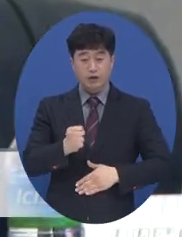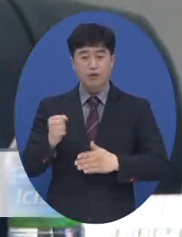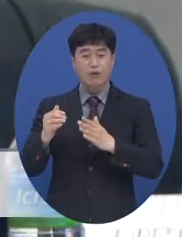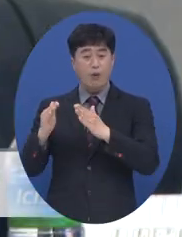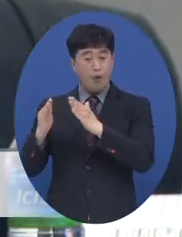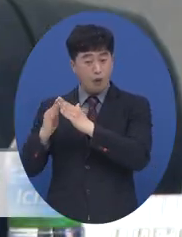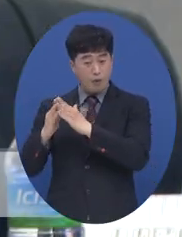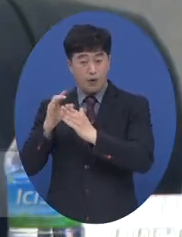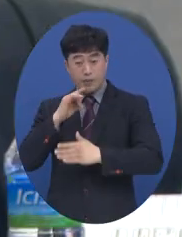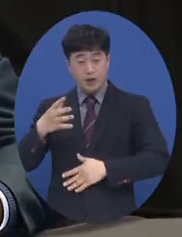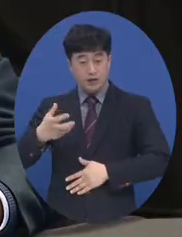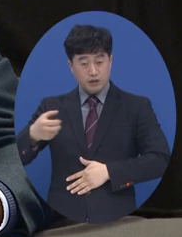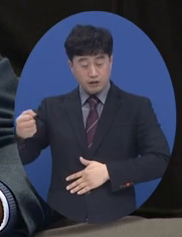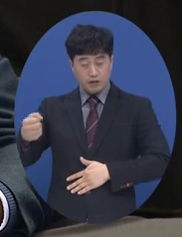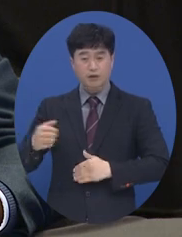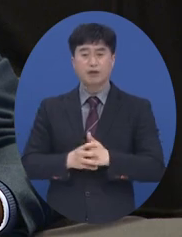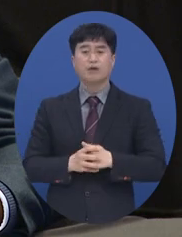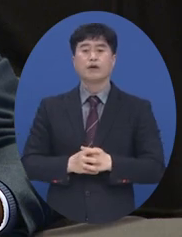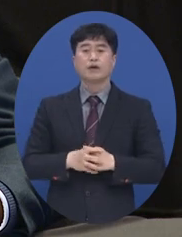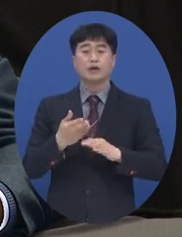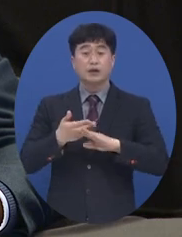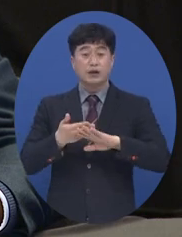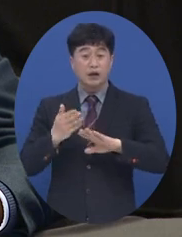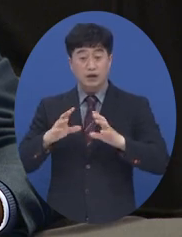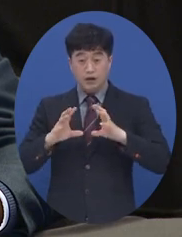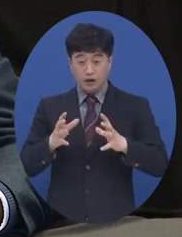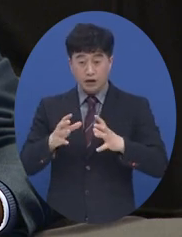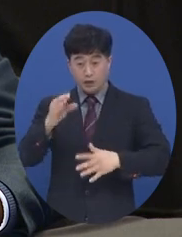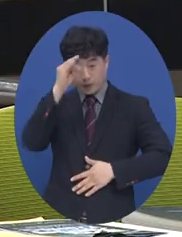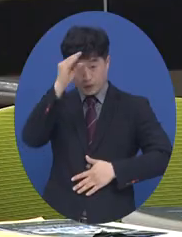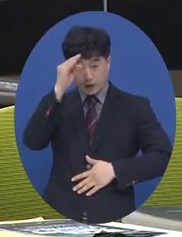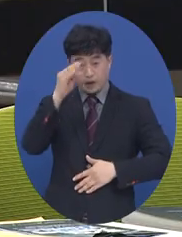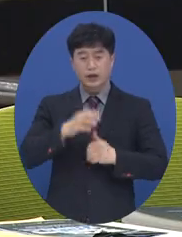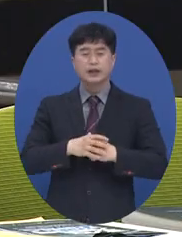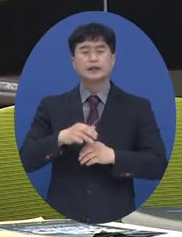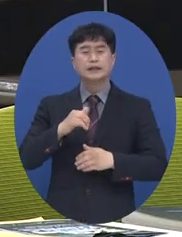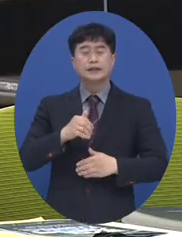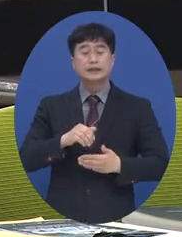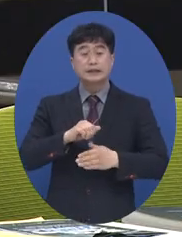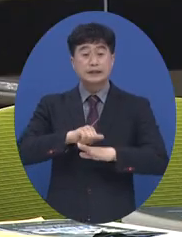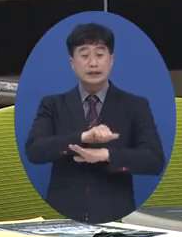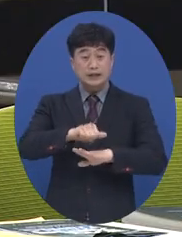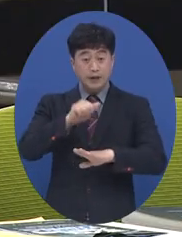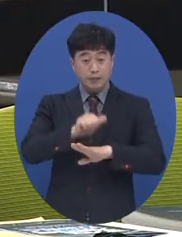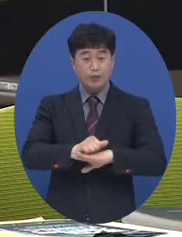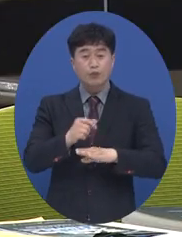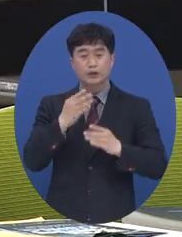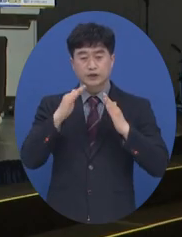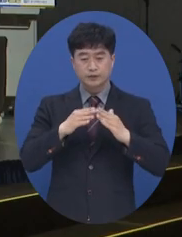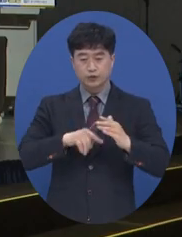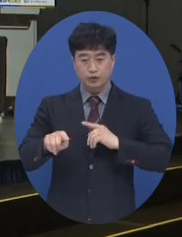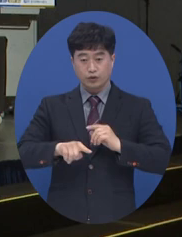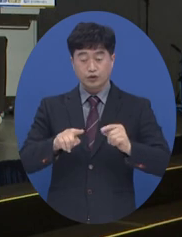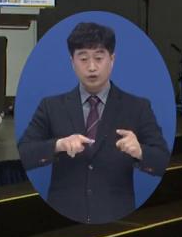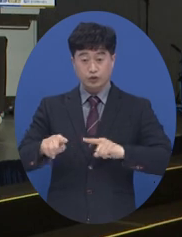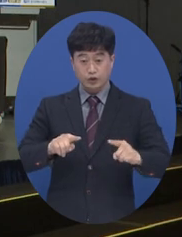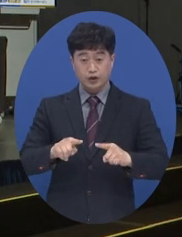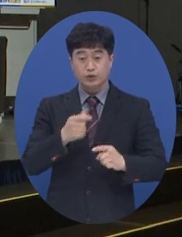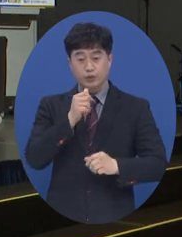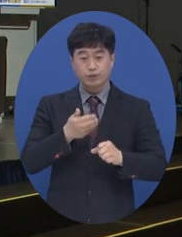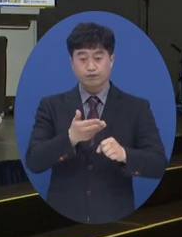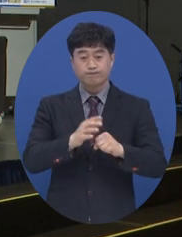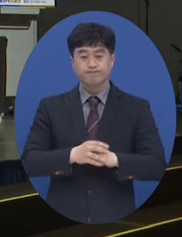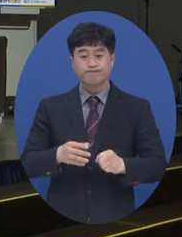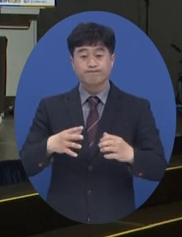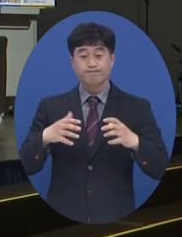분양형 기본주택의 소개와 함께 해외 토지 임대부 분양주택 성공 모델로 꼽히는 싱가포르 주택 정책이 소개됐습니다. 컨퍼런스에